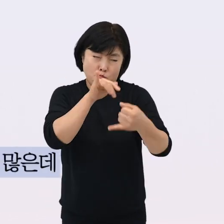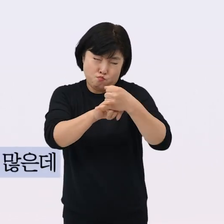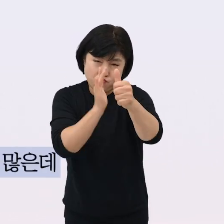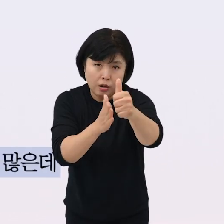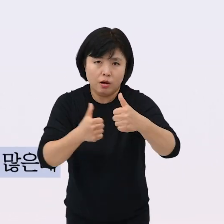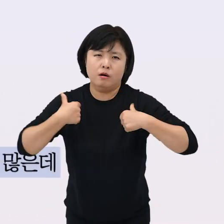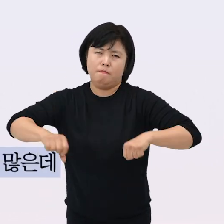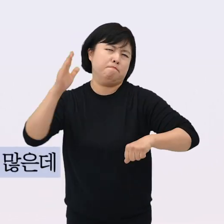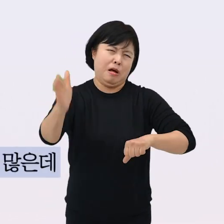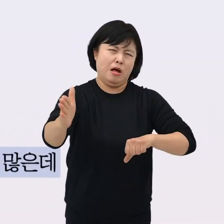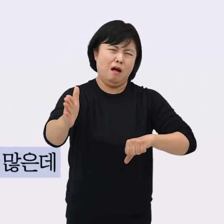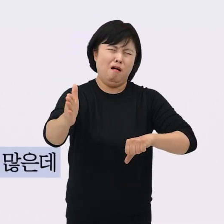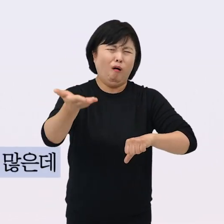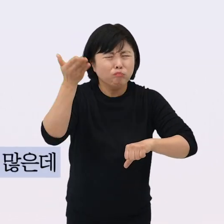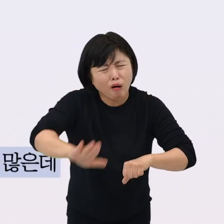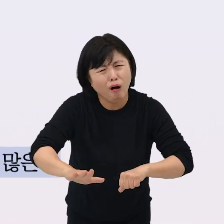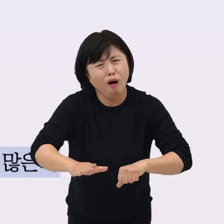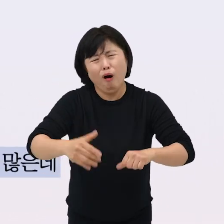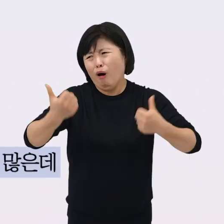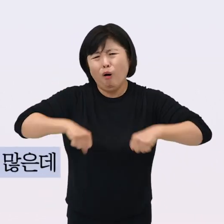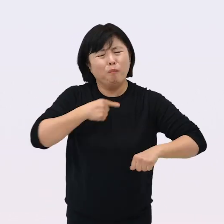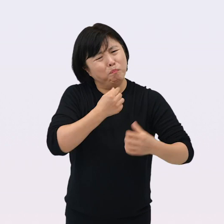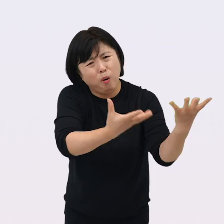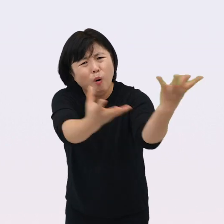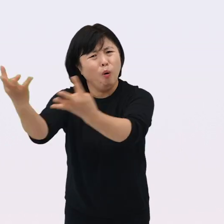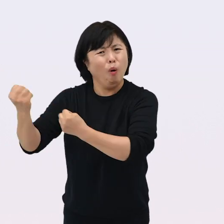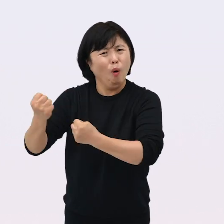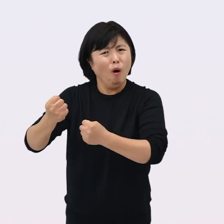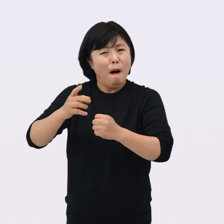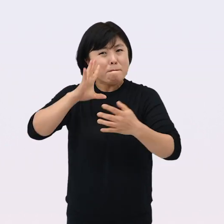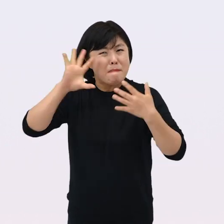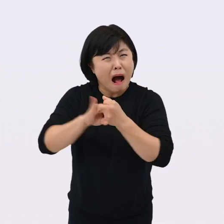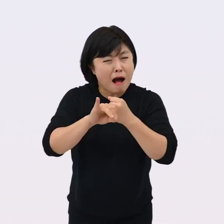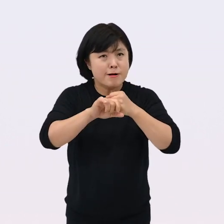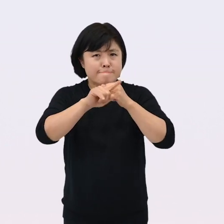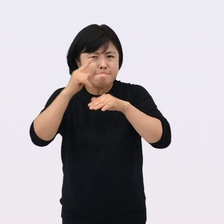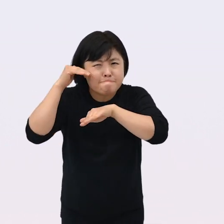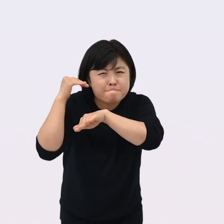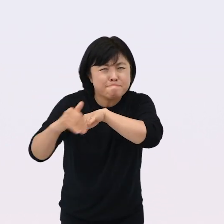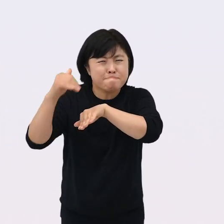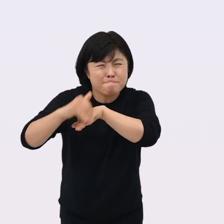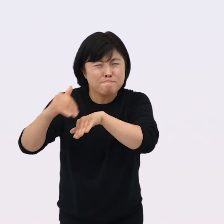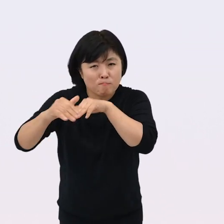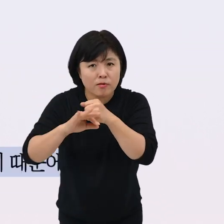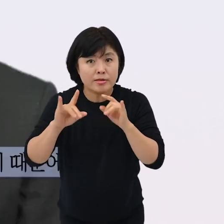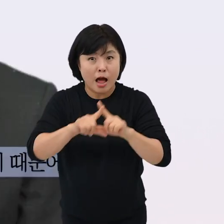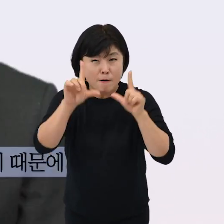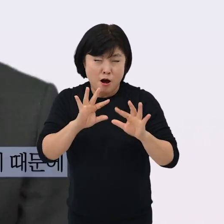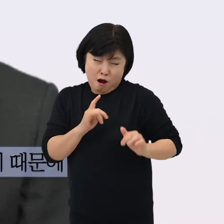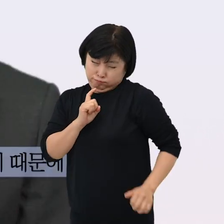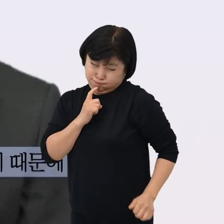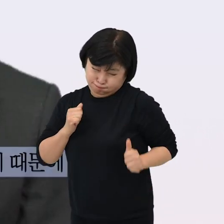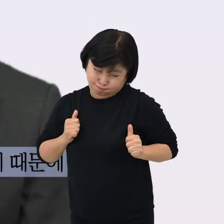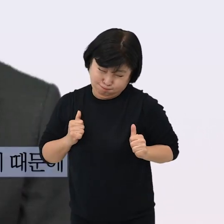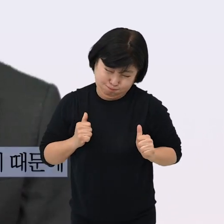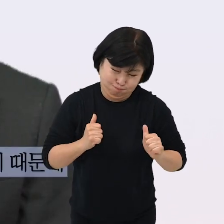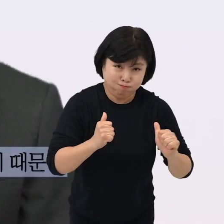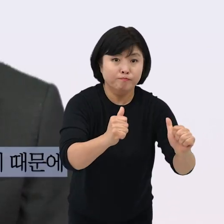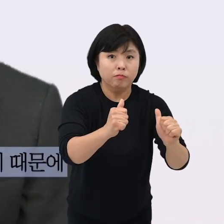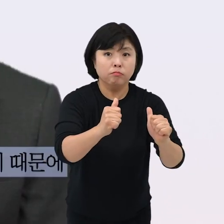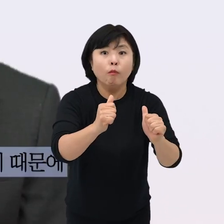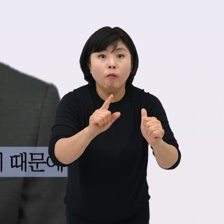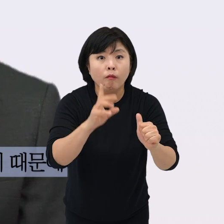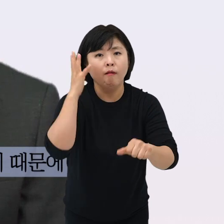분주함 속에서 중도에 포기하는 경우가 많은데, 만약에 체계적인 전략을 가진다면은 그것이 나의